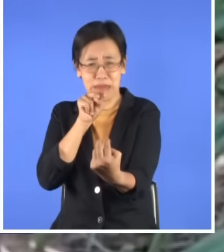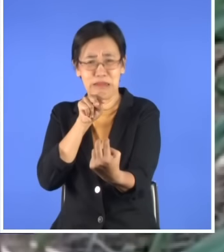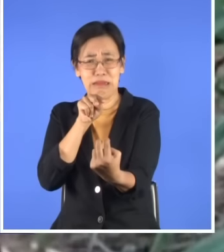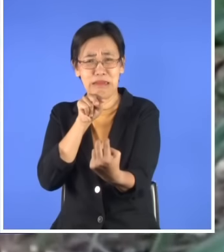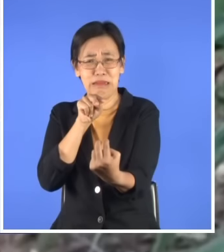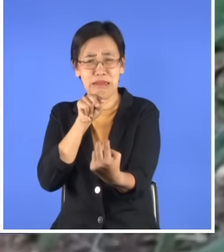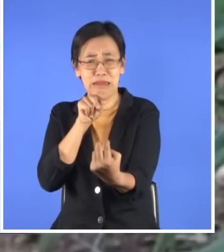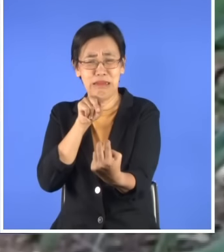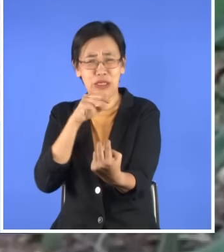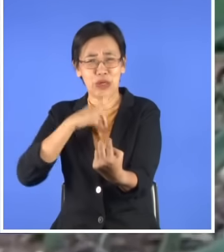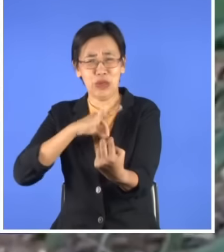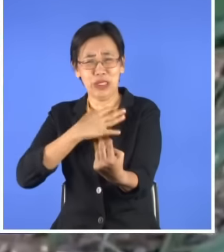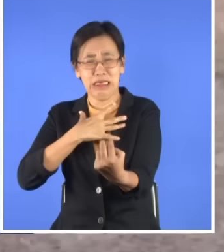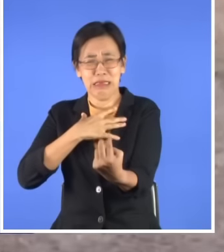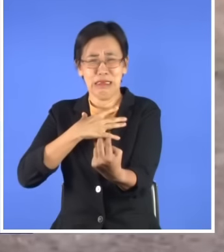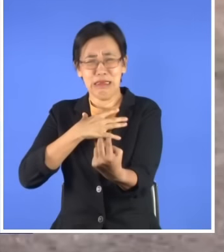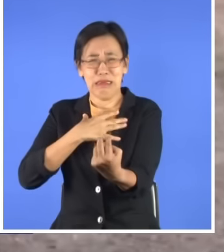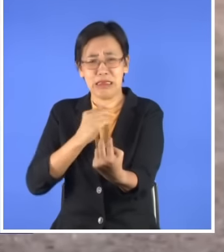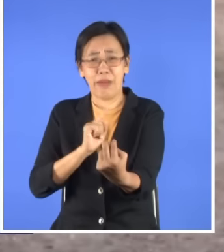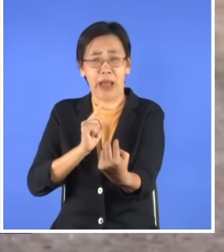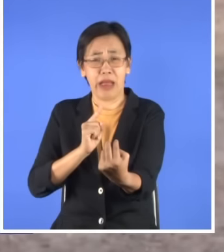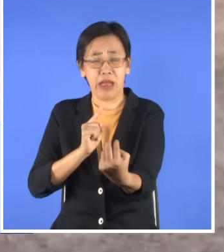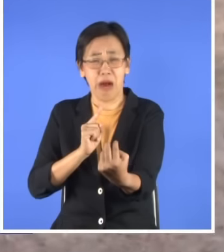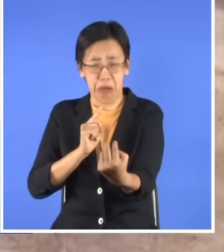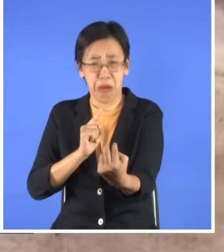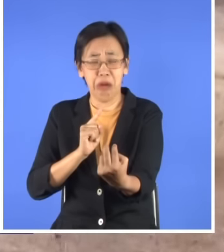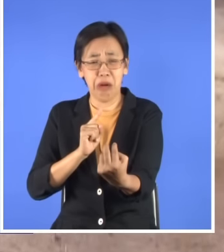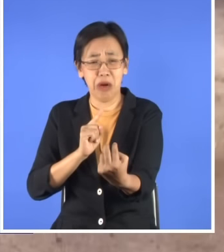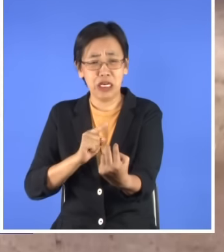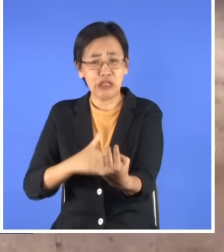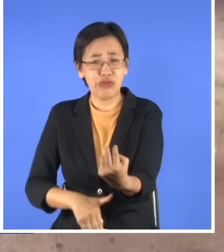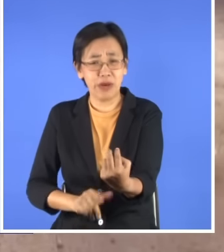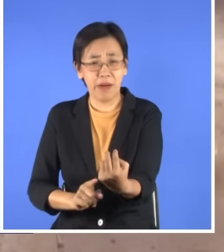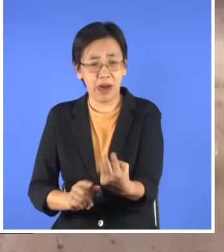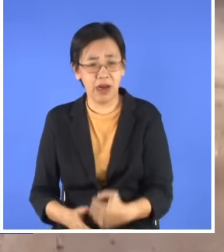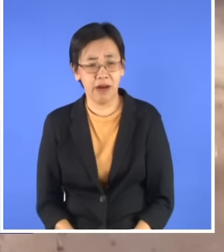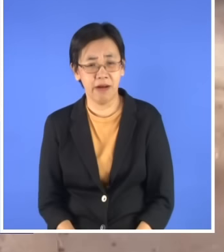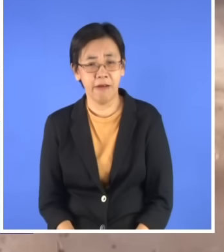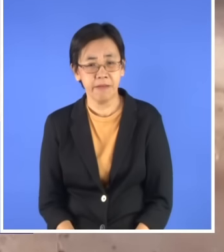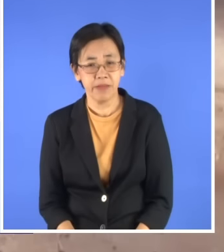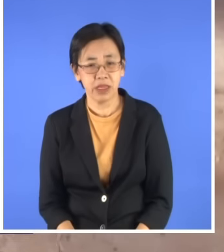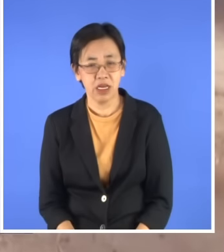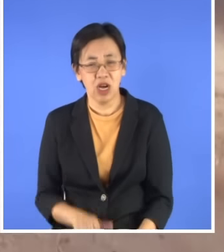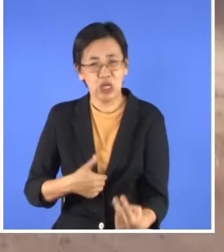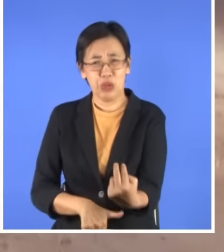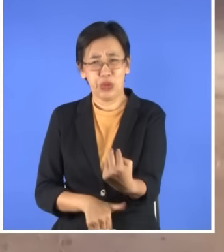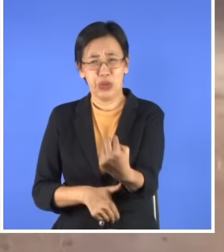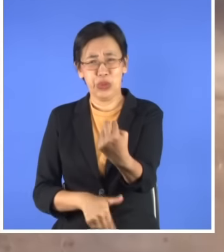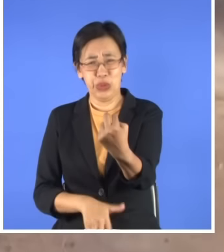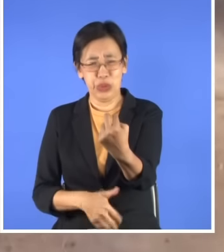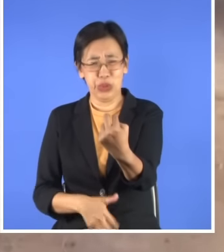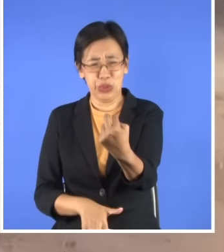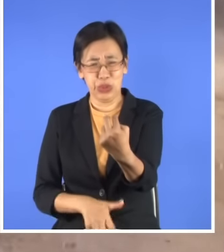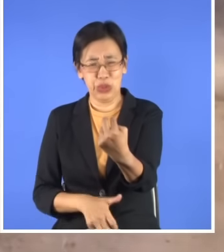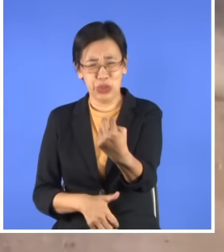โอ้ยประทานโทษ คือแล้วเธอทำไงอ่ะเธอก็ลุก ใช่ใช่ หรือว่าฉี่ใส่งูเลย ไม่รีบฉี่ฮะรีบฉี่คือ